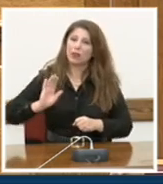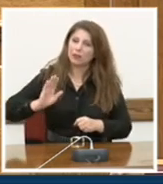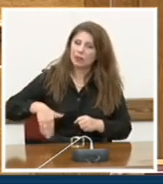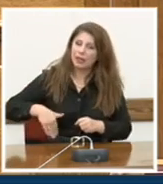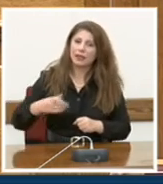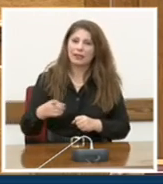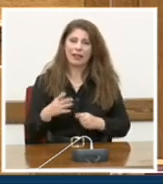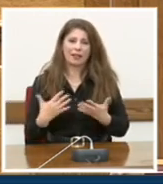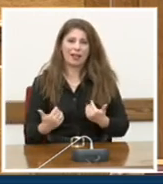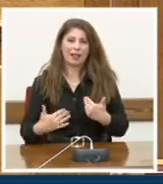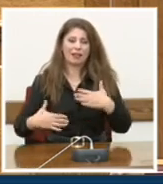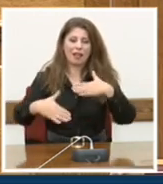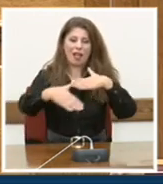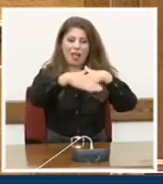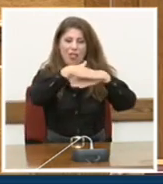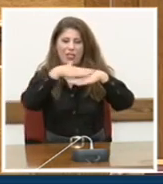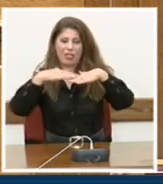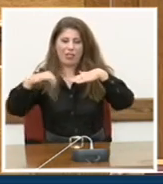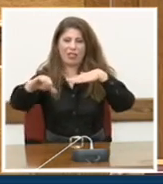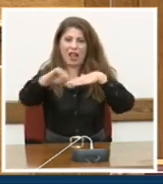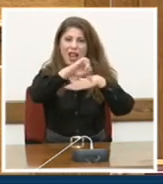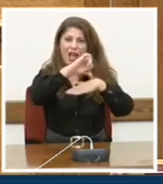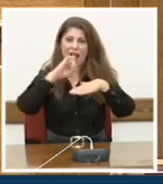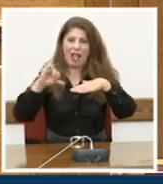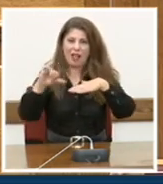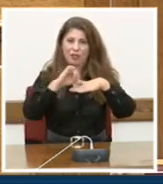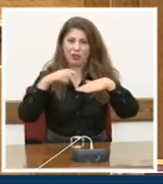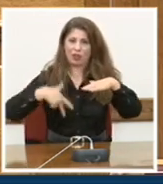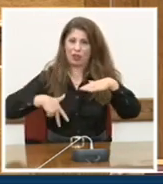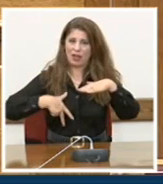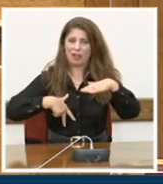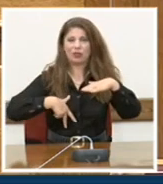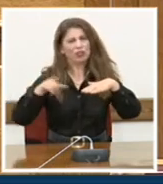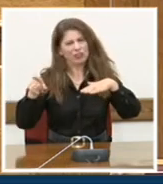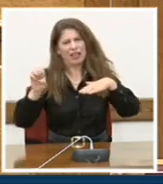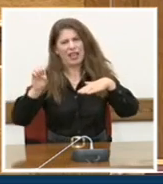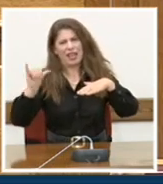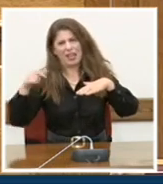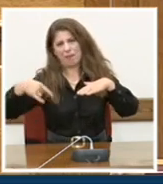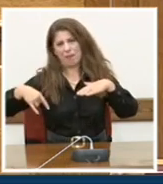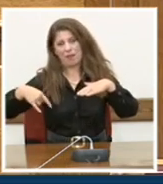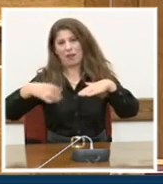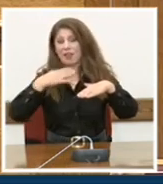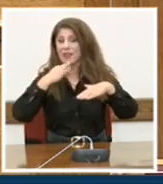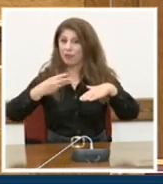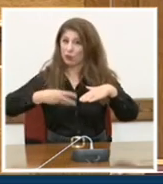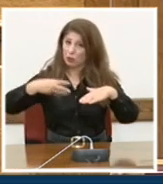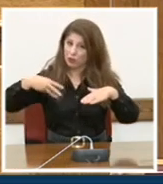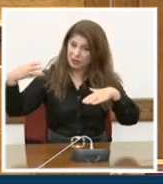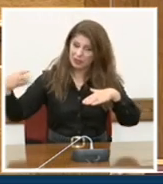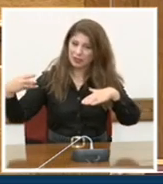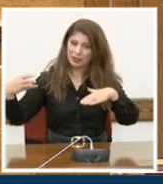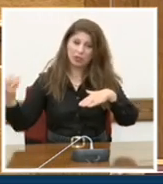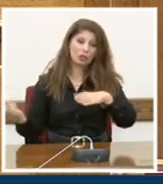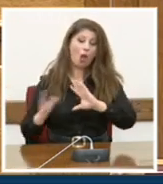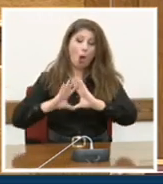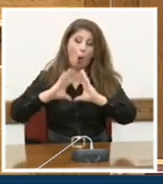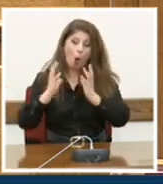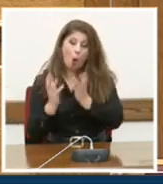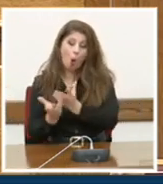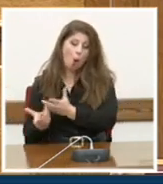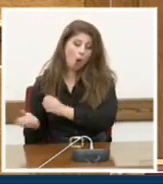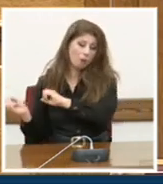βγάλετε λάδι το κράτος, την ΕΥΠ. Γι' αυτό και ο ΣΥΡΙΖΑ τα ρίχνει όλα στη Νέα Δημοκρατία